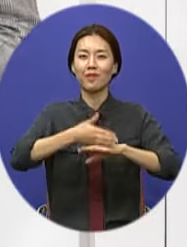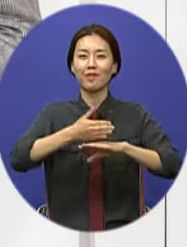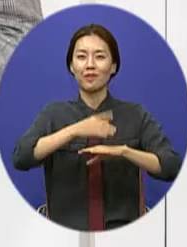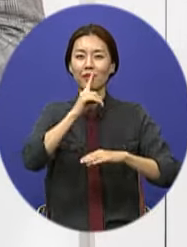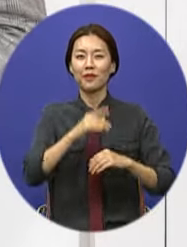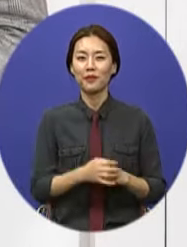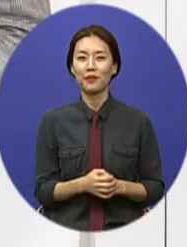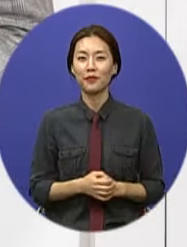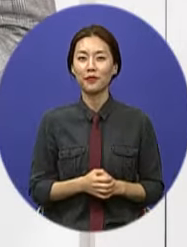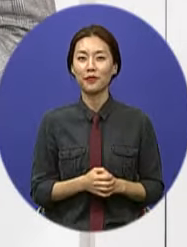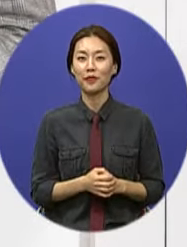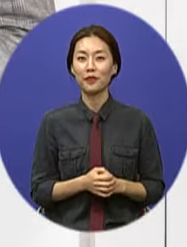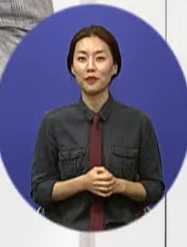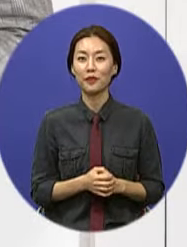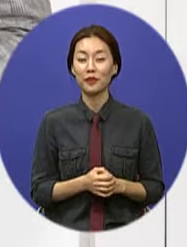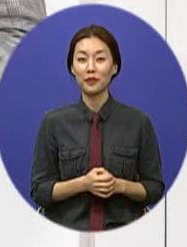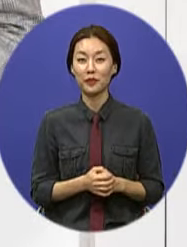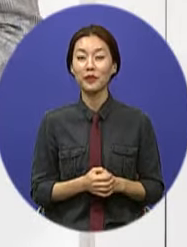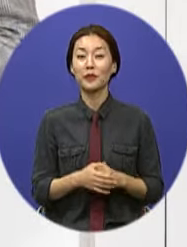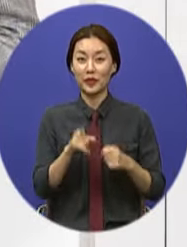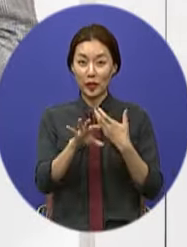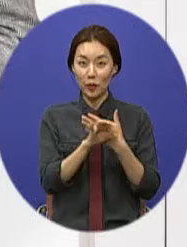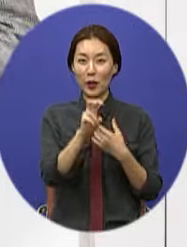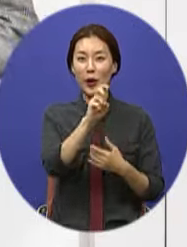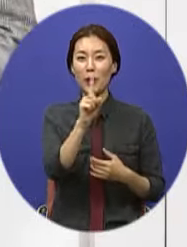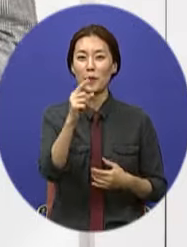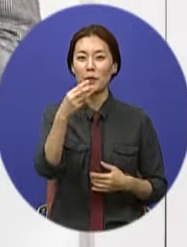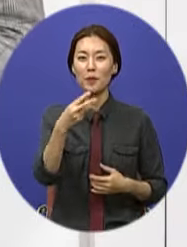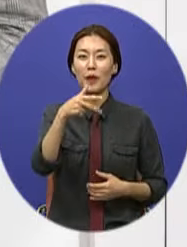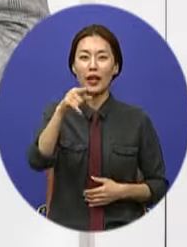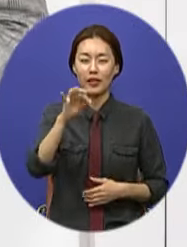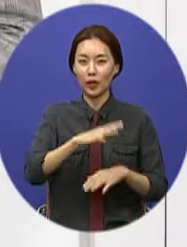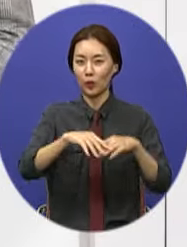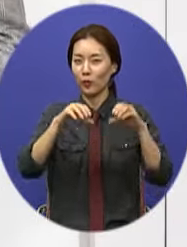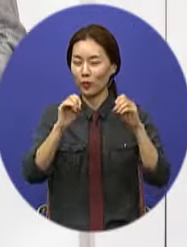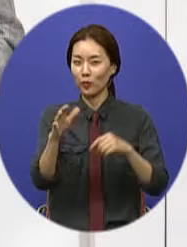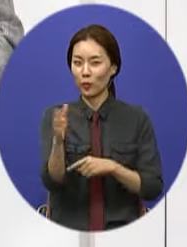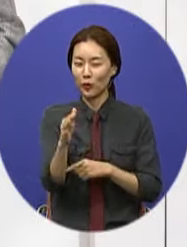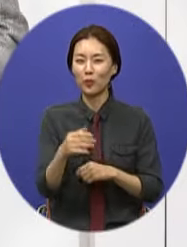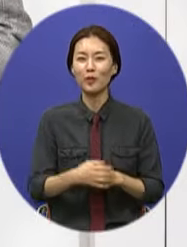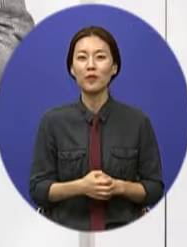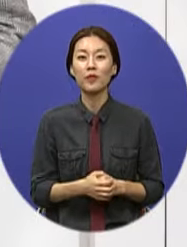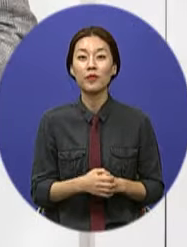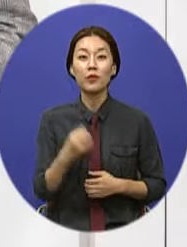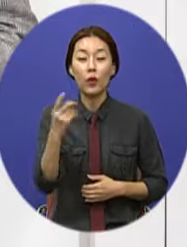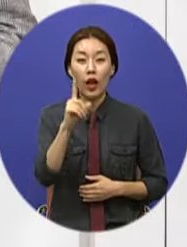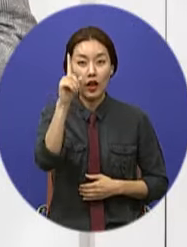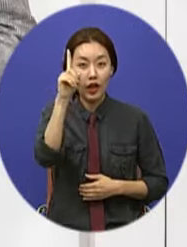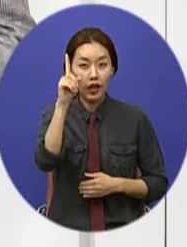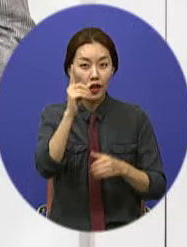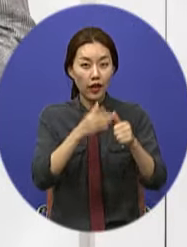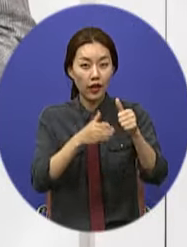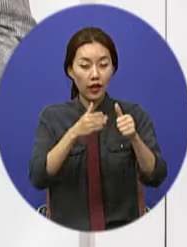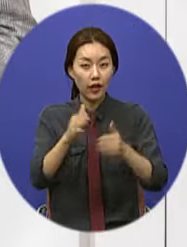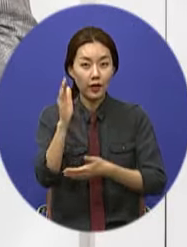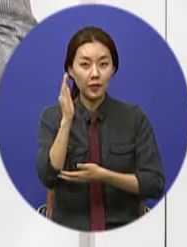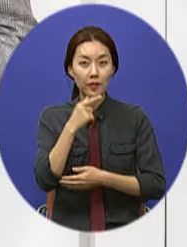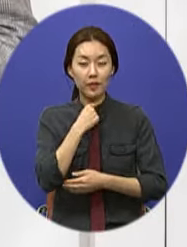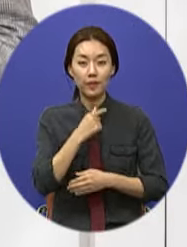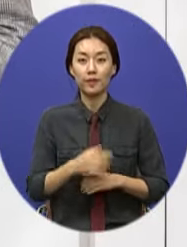예. 자, 오늘 말짱 도루묵까지 하고 노래하겠습니다. 그리고요, 한마디 해도 될까요? 네네.